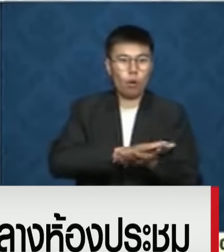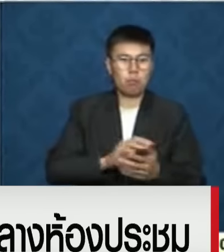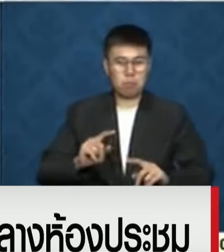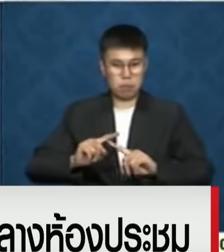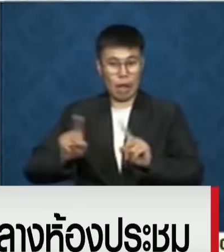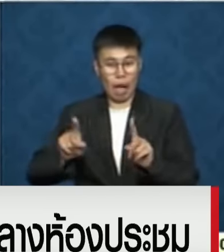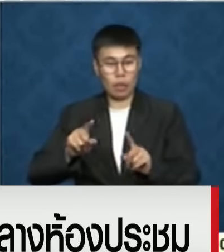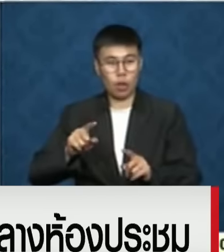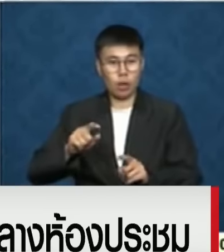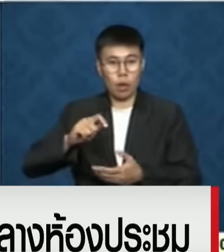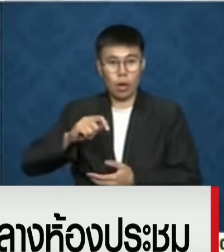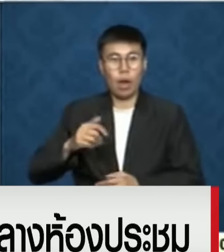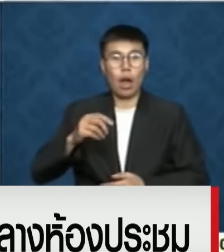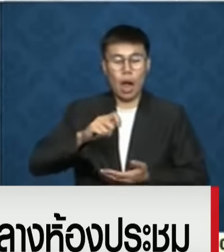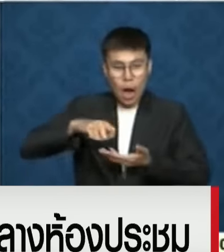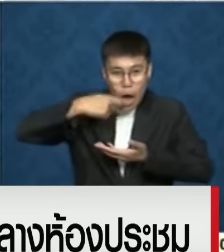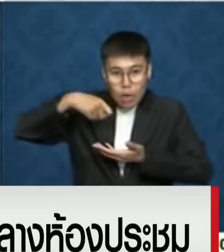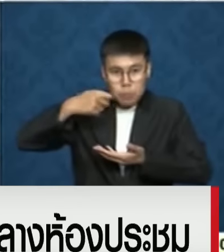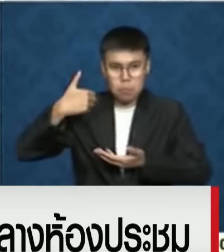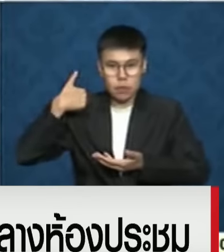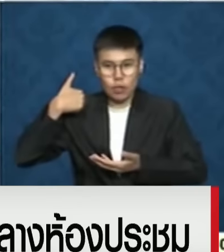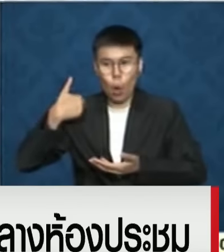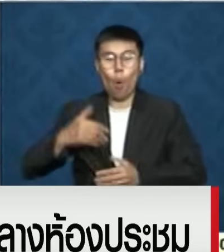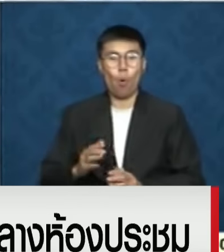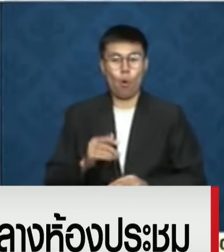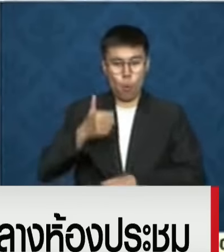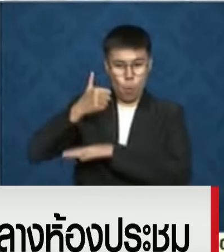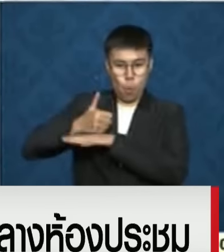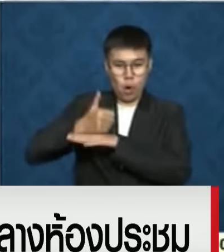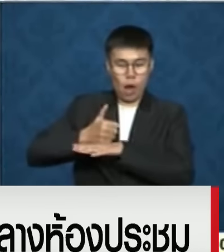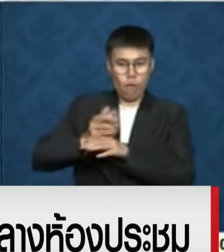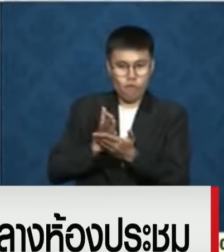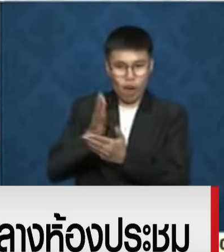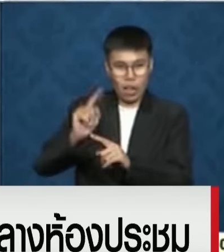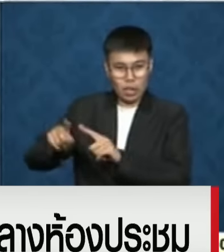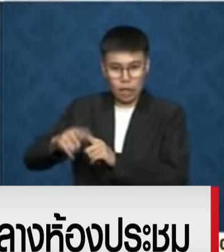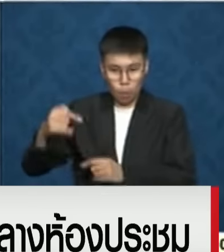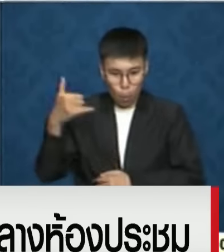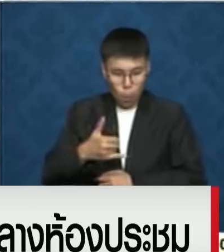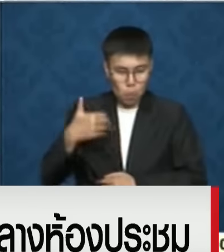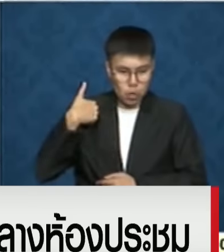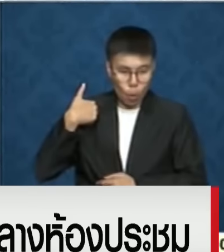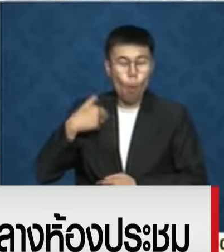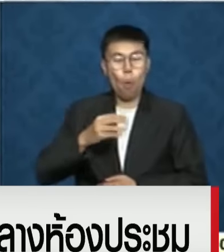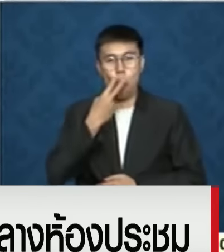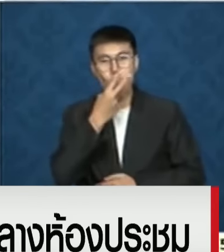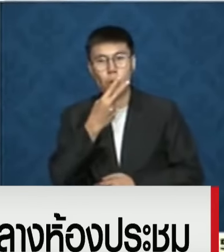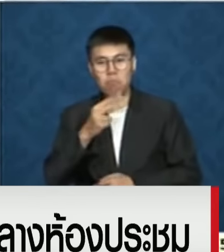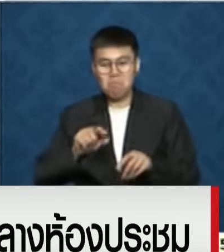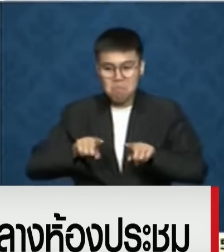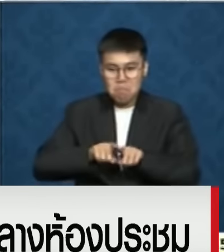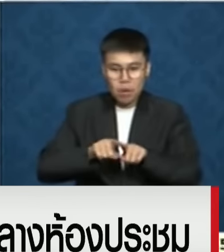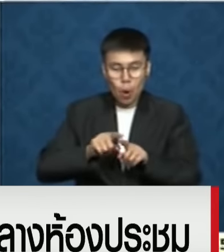คล้ายคลึงกันรวมไปถึงปัญหาการจัดซื้อจัดจ้างที่ให้ครูมาตรวจรับทั้งที่ครูอาจจะไม่ชำนาญด้านนี้ควรจะ